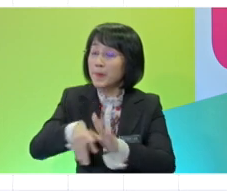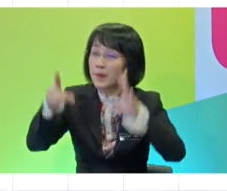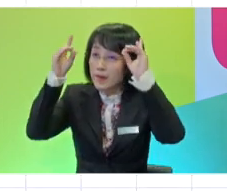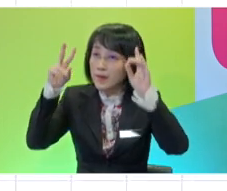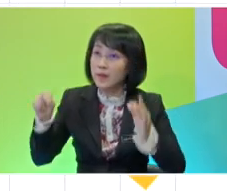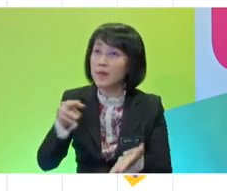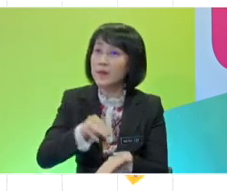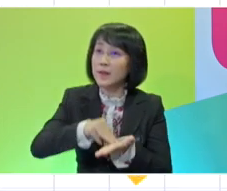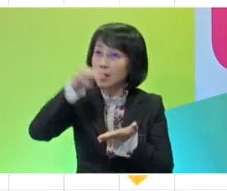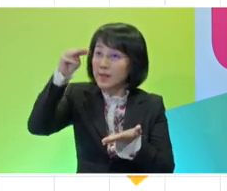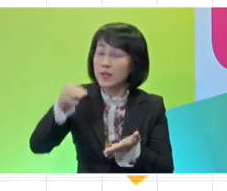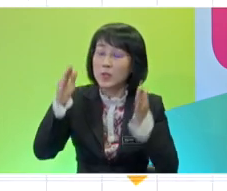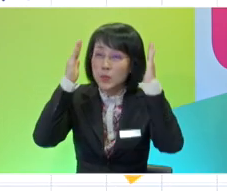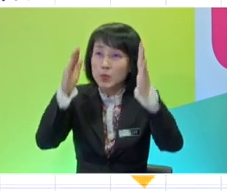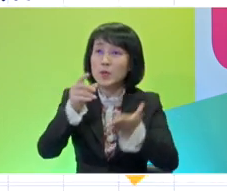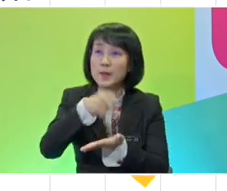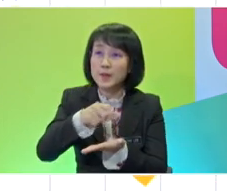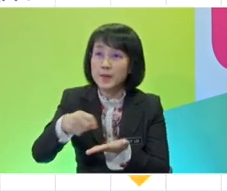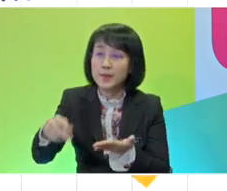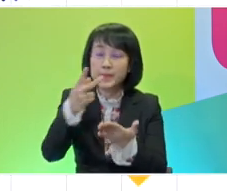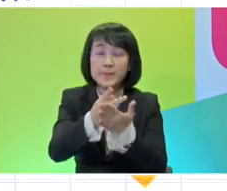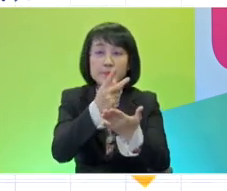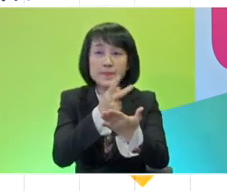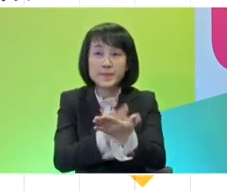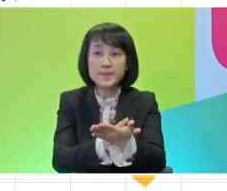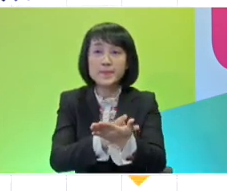aspek menulis sarana dan